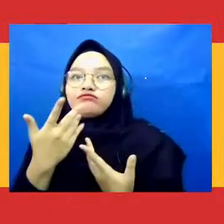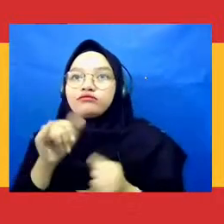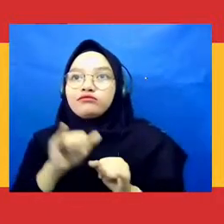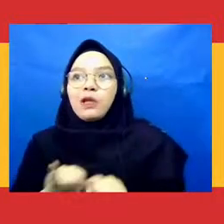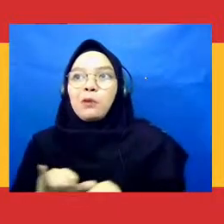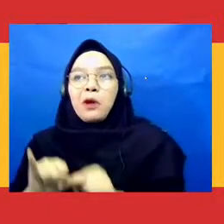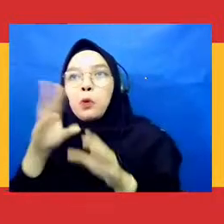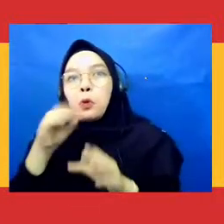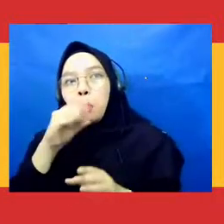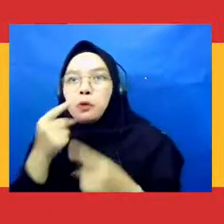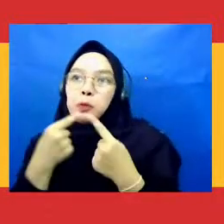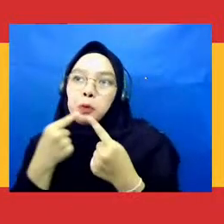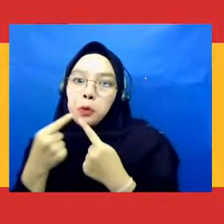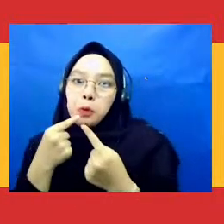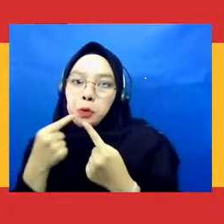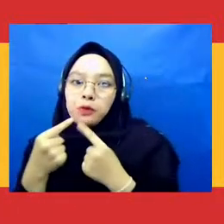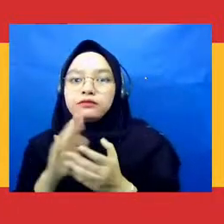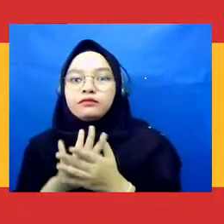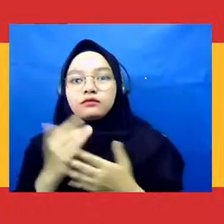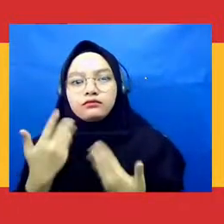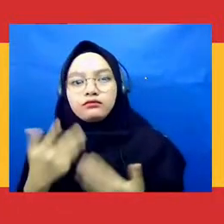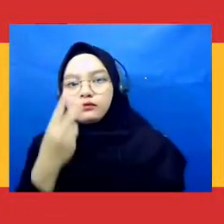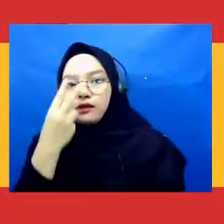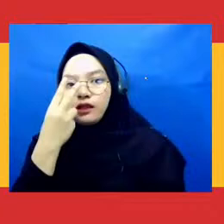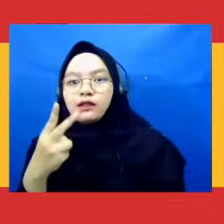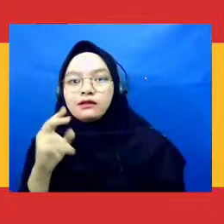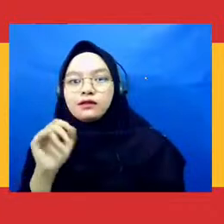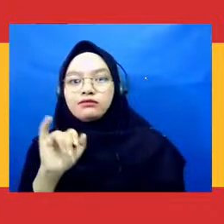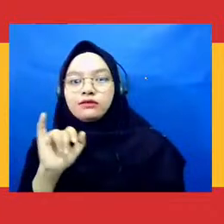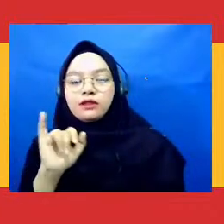Nah, ini sudah mulai kelihatan seperti